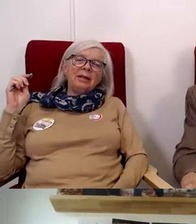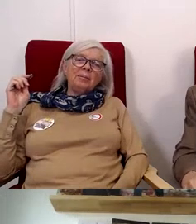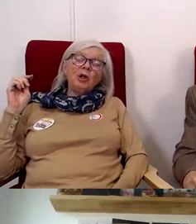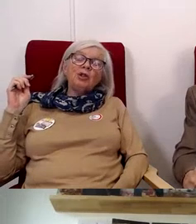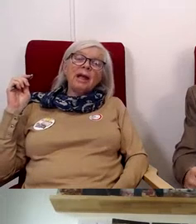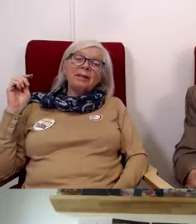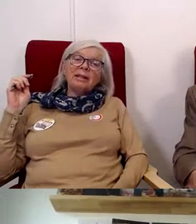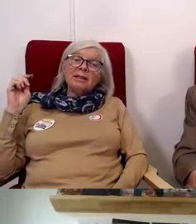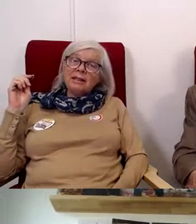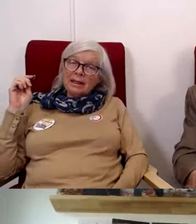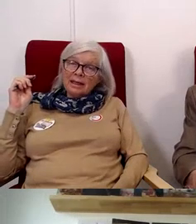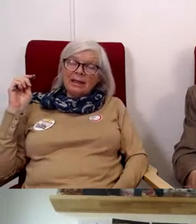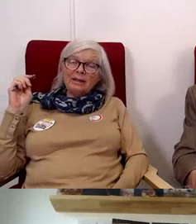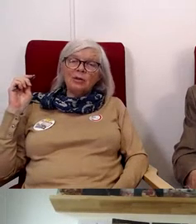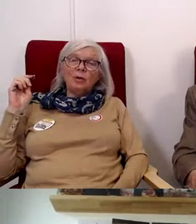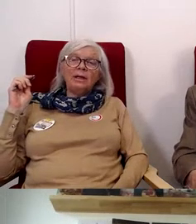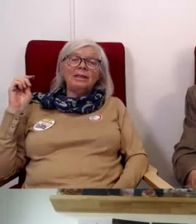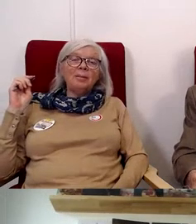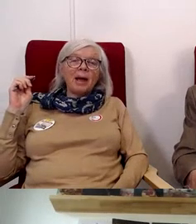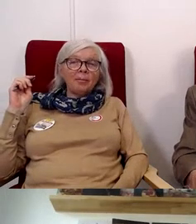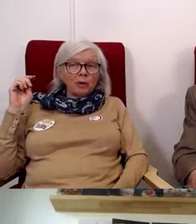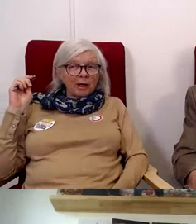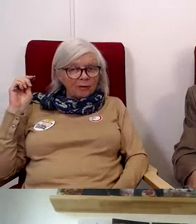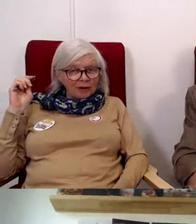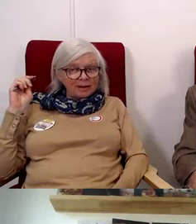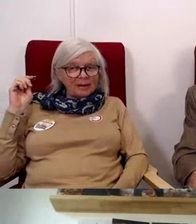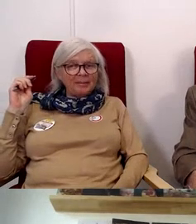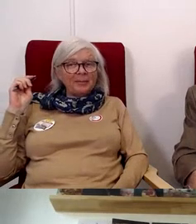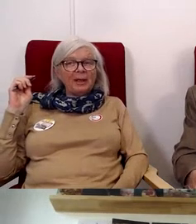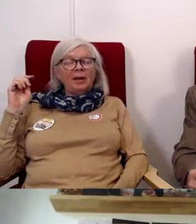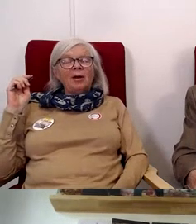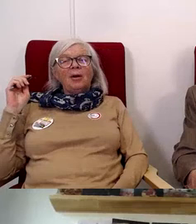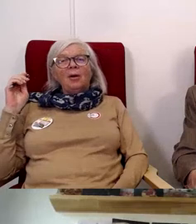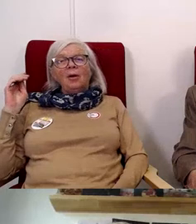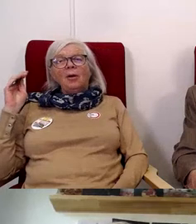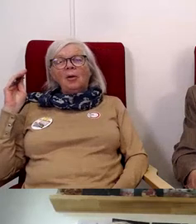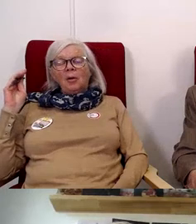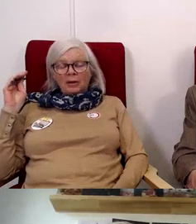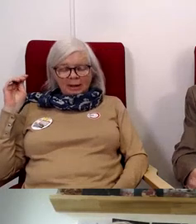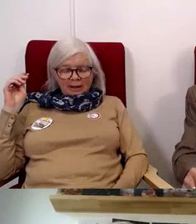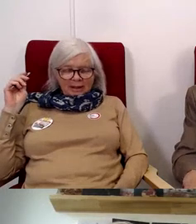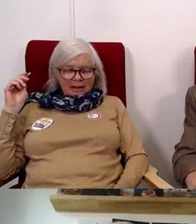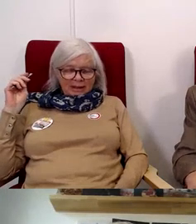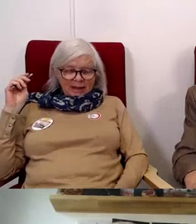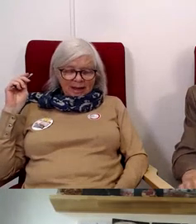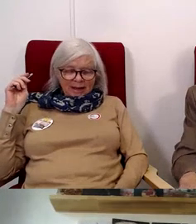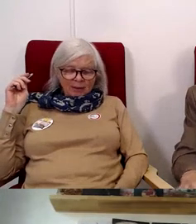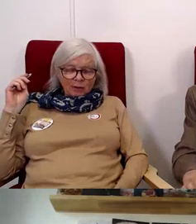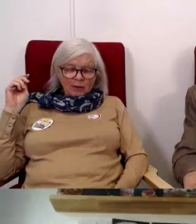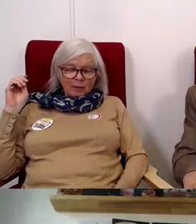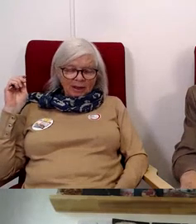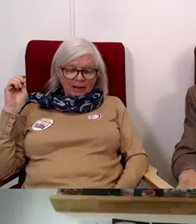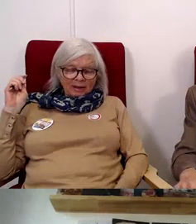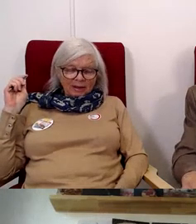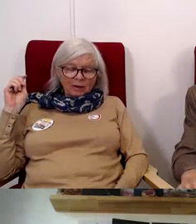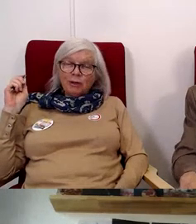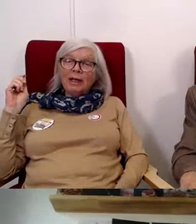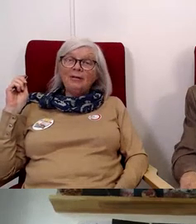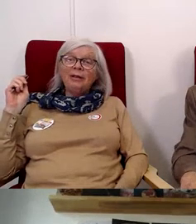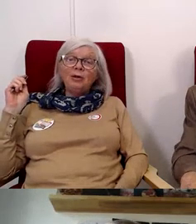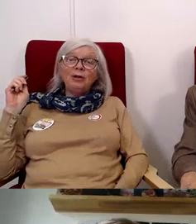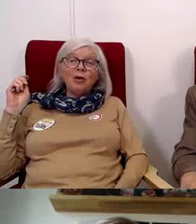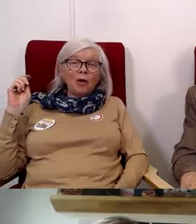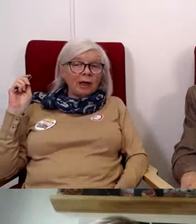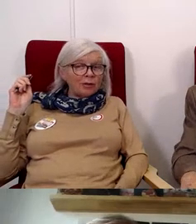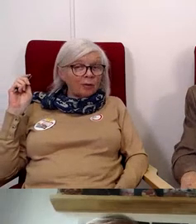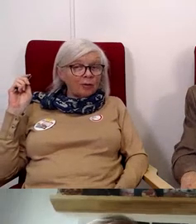cancerscreening, bröstcancerscreening, således mammografi. Och det här är något som jag